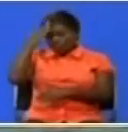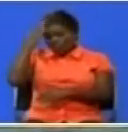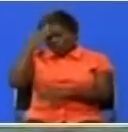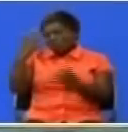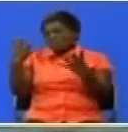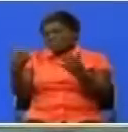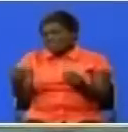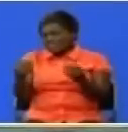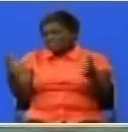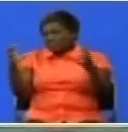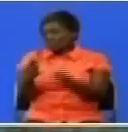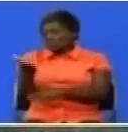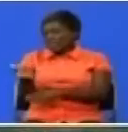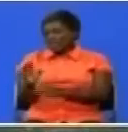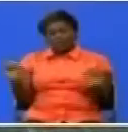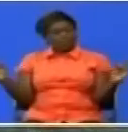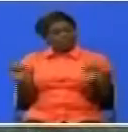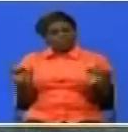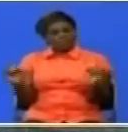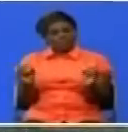there is no easy team in this season.